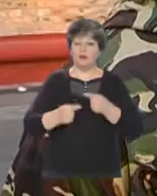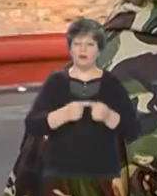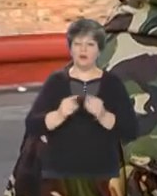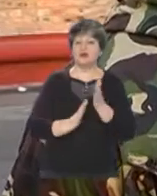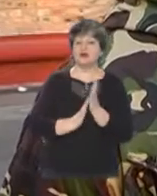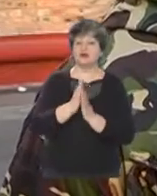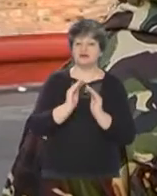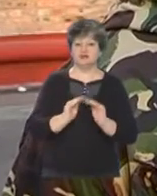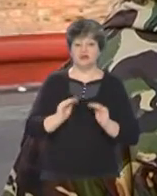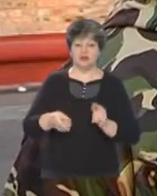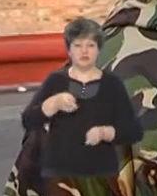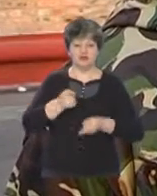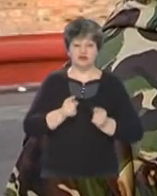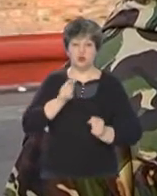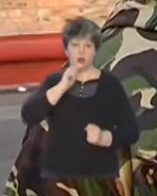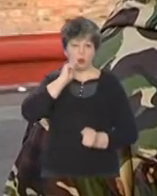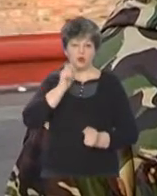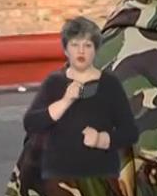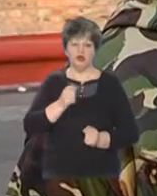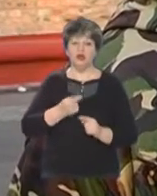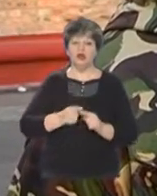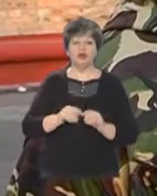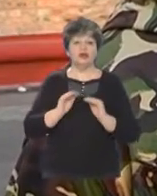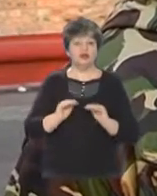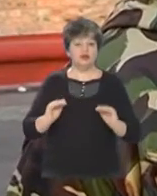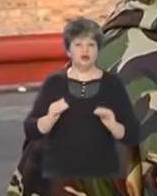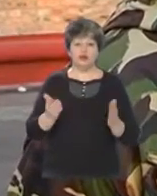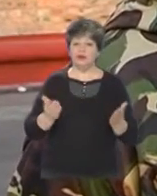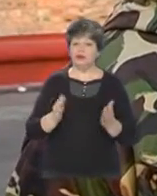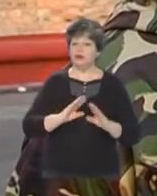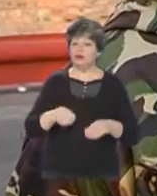покоління росте дітей, які настоящі українці. Це ті діти, які вже не